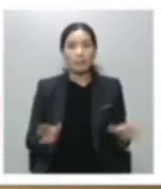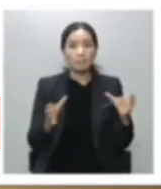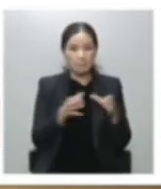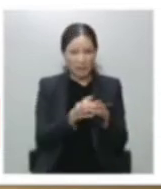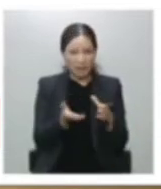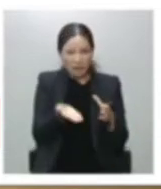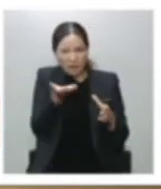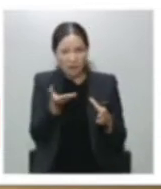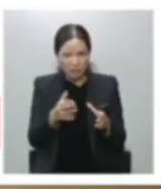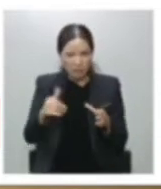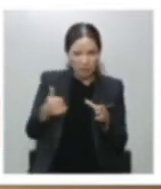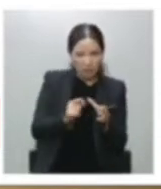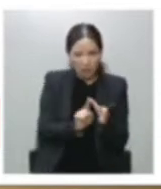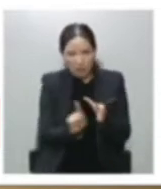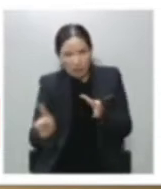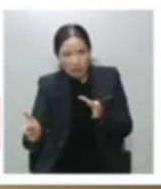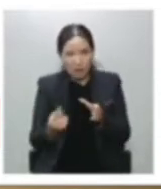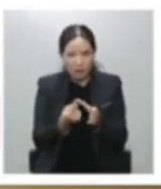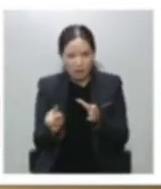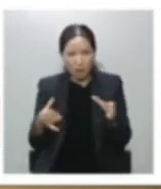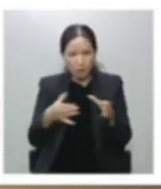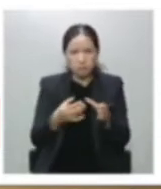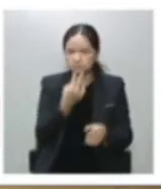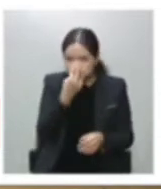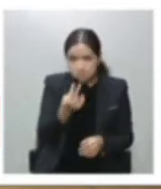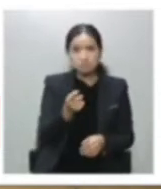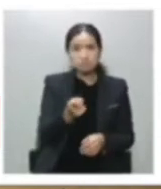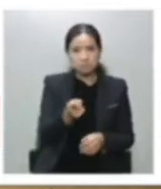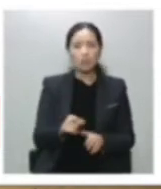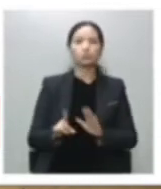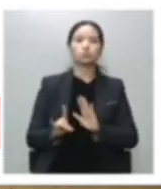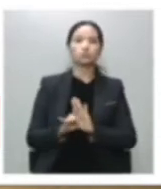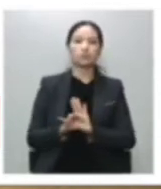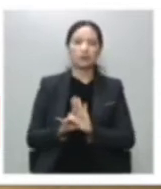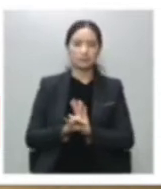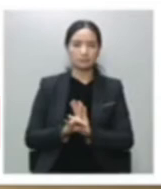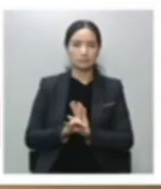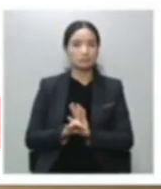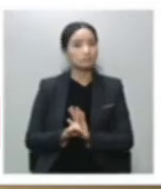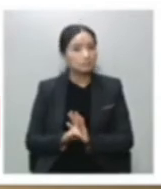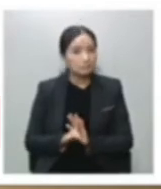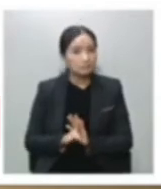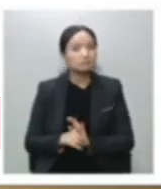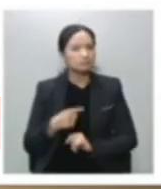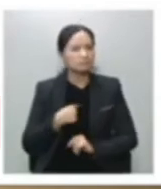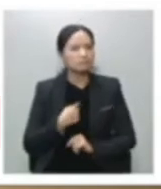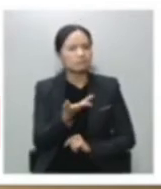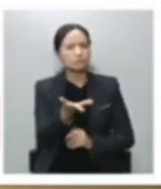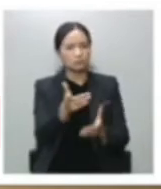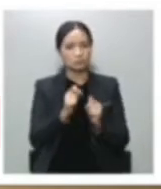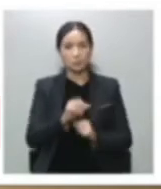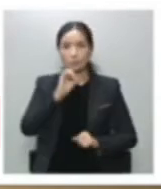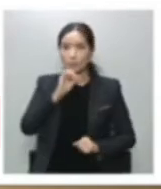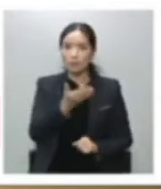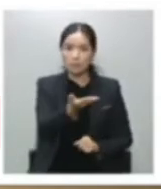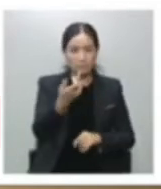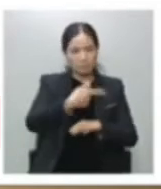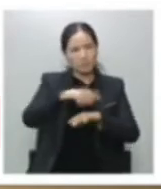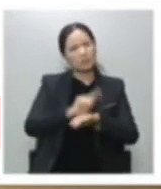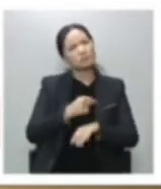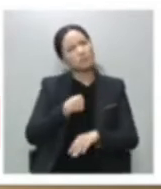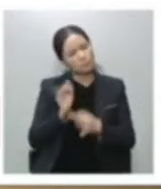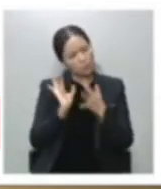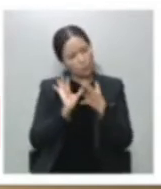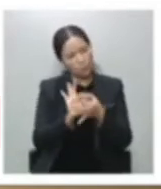ยิงมีคนเข้าคนออกอย่างที่ท่านประธานเห็นครับท้ายที่สุดครับท่านประธานครับผมขออนุญาตเรียนท่านประธานด้วยความเป็นห่วงเป็น